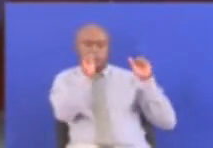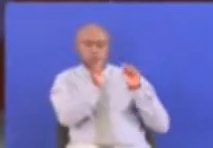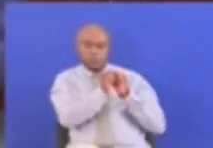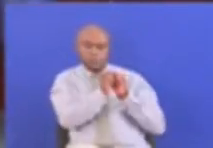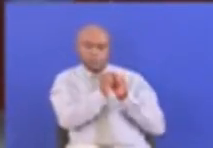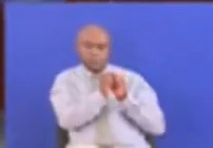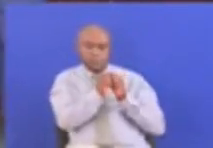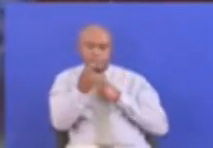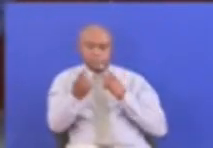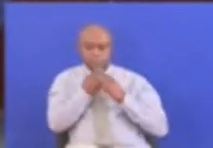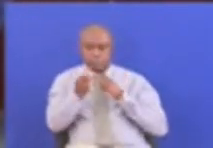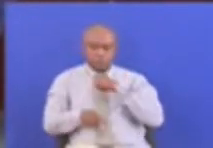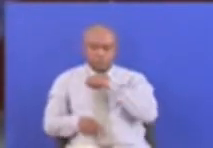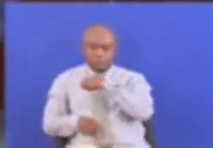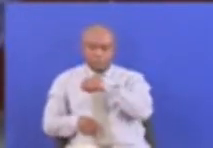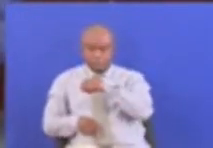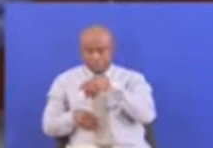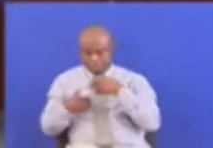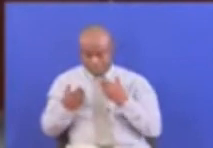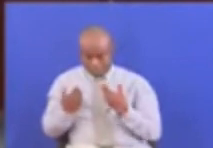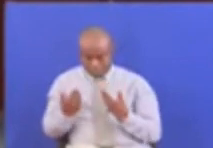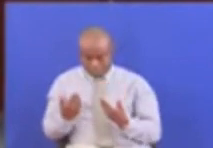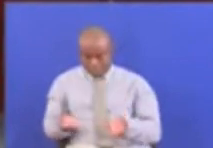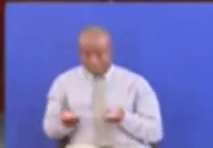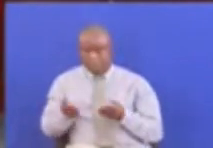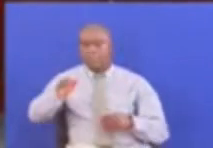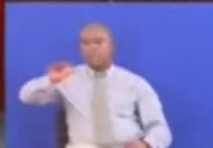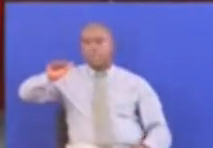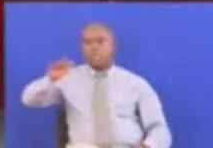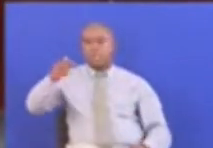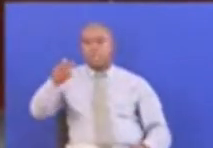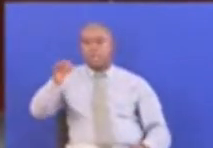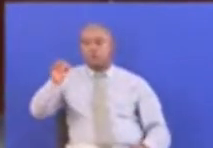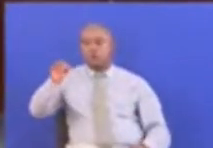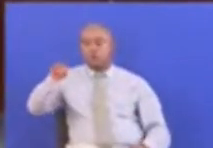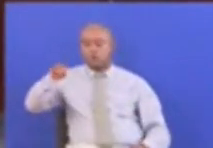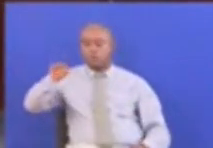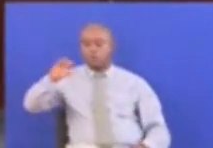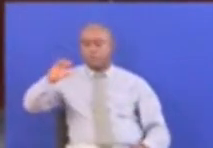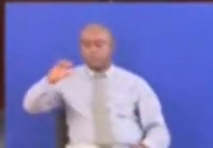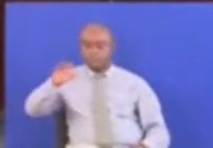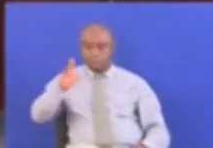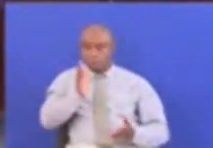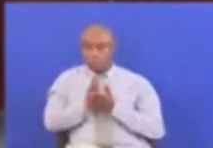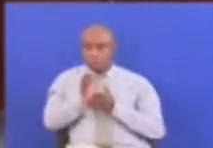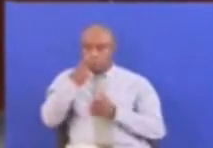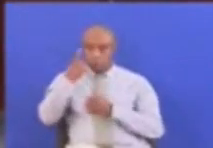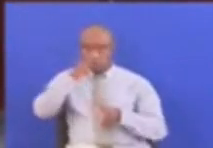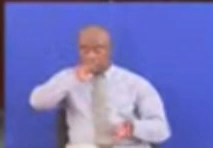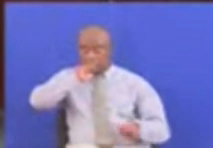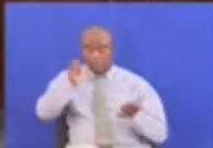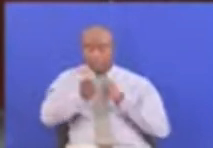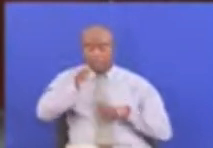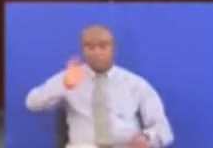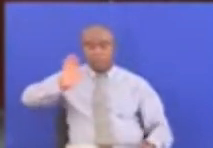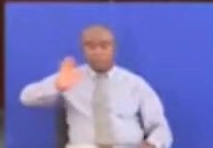the Atomic Energy Act. Okay, kwanza ukisoma kifungu chile cha 4 kile, utaona mabadiliko yake ni